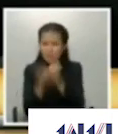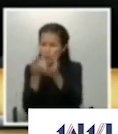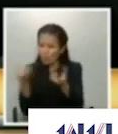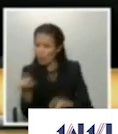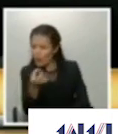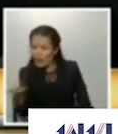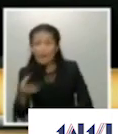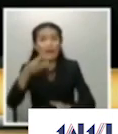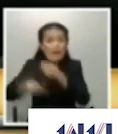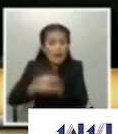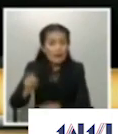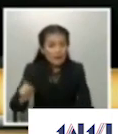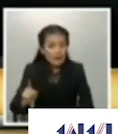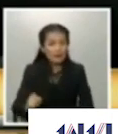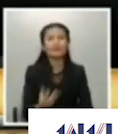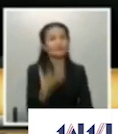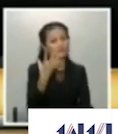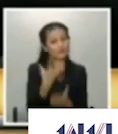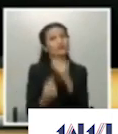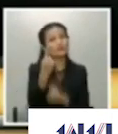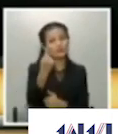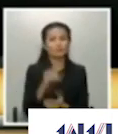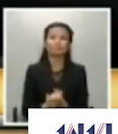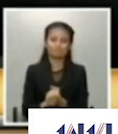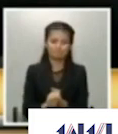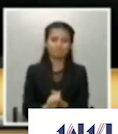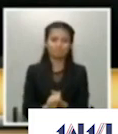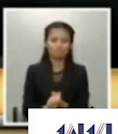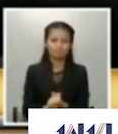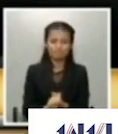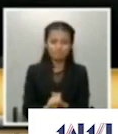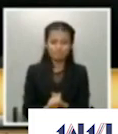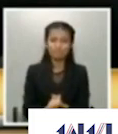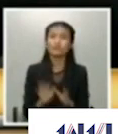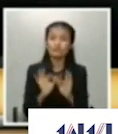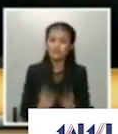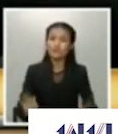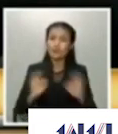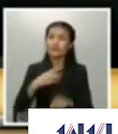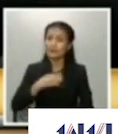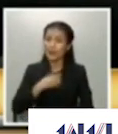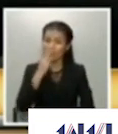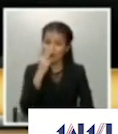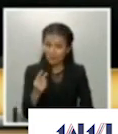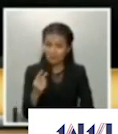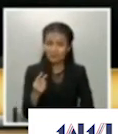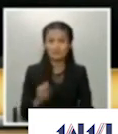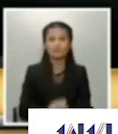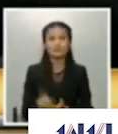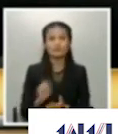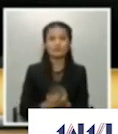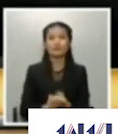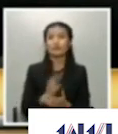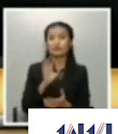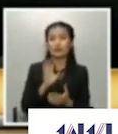ะนั้นท่านประธานที่เคารพครับผมใช้เวลามาพอสมควรจึงอยากจะเห็นว่าการบริหารจัด